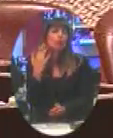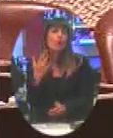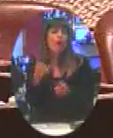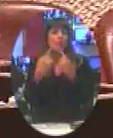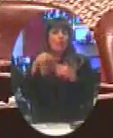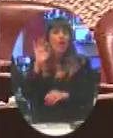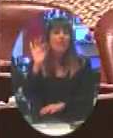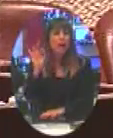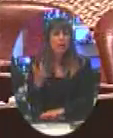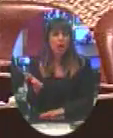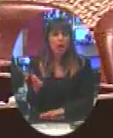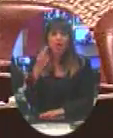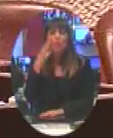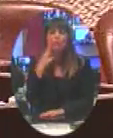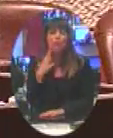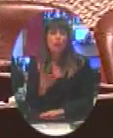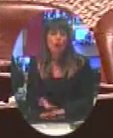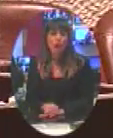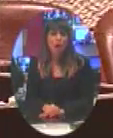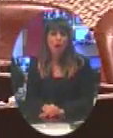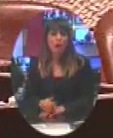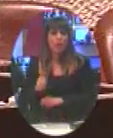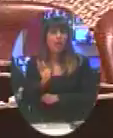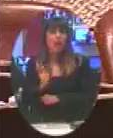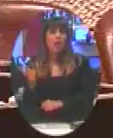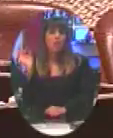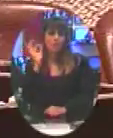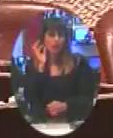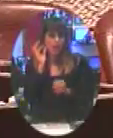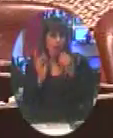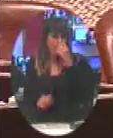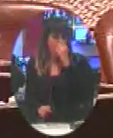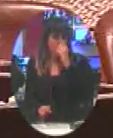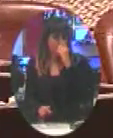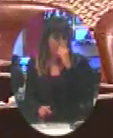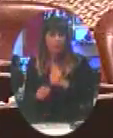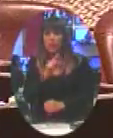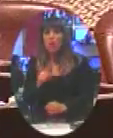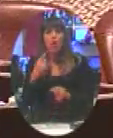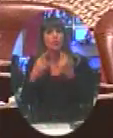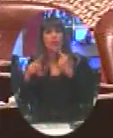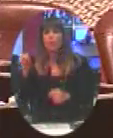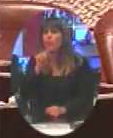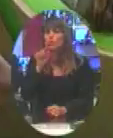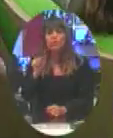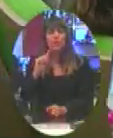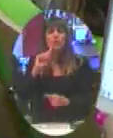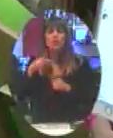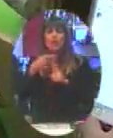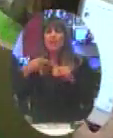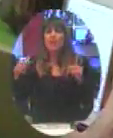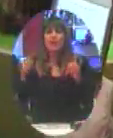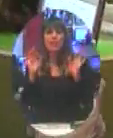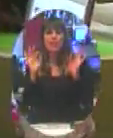זה פשוט בושה שחיילות צה"ל לא דנו בעניינם כבר שנה וחצי.